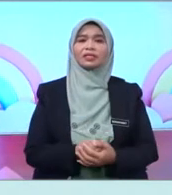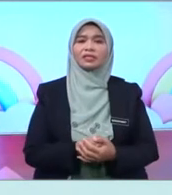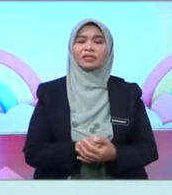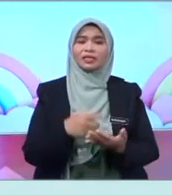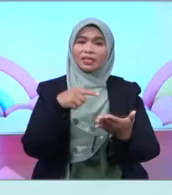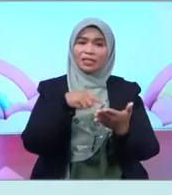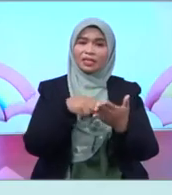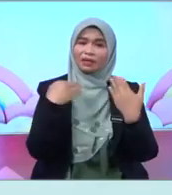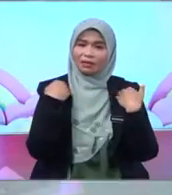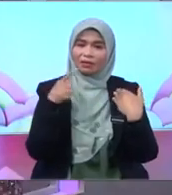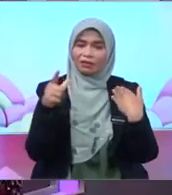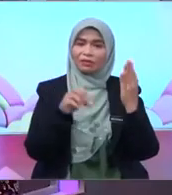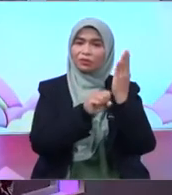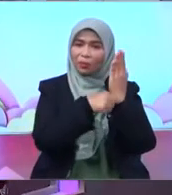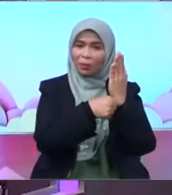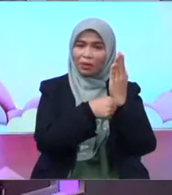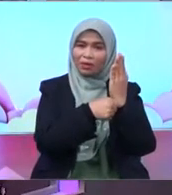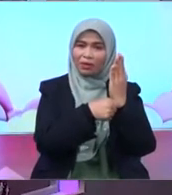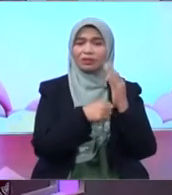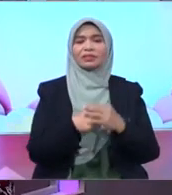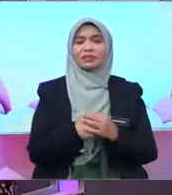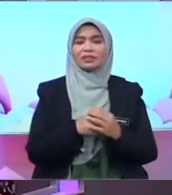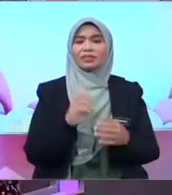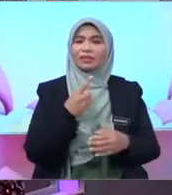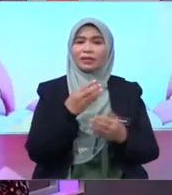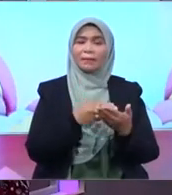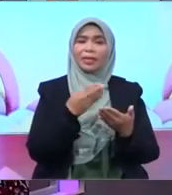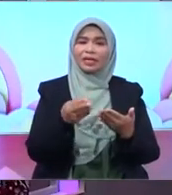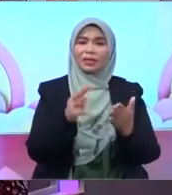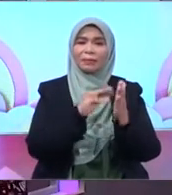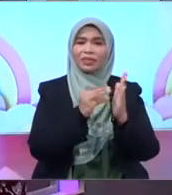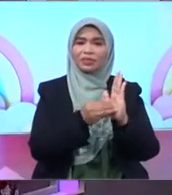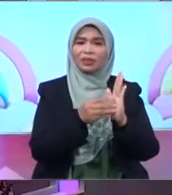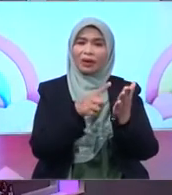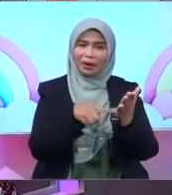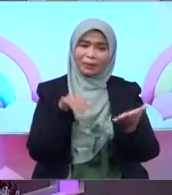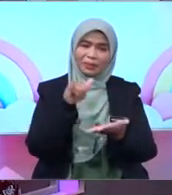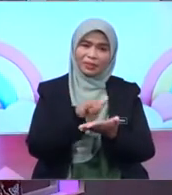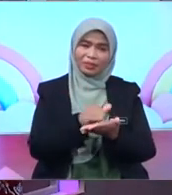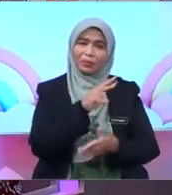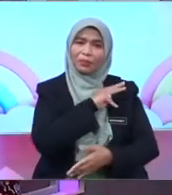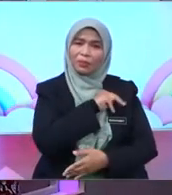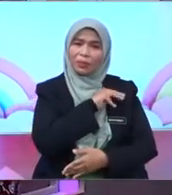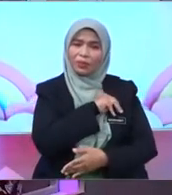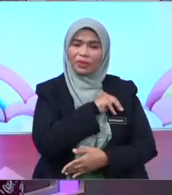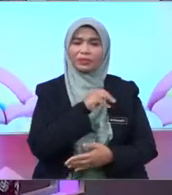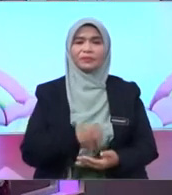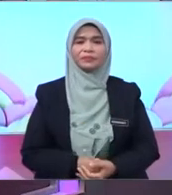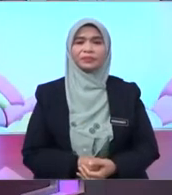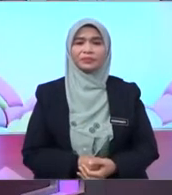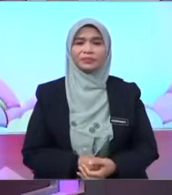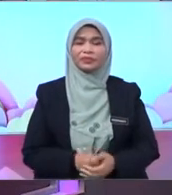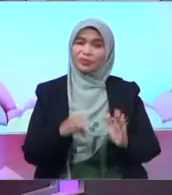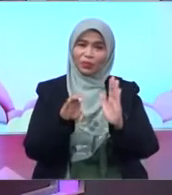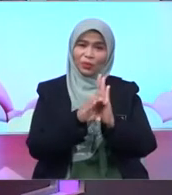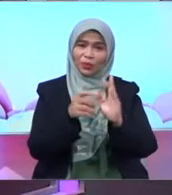sumber-sumber kita apa memberi masuk Apa itu modern Ki kita boleh ada pajak contoh